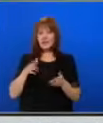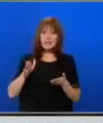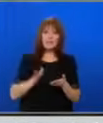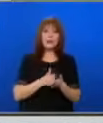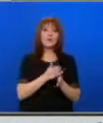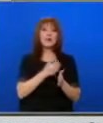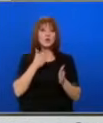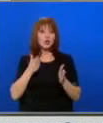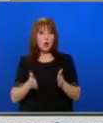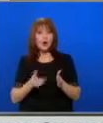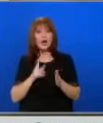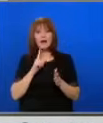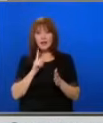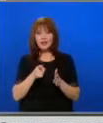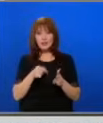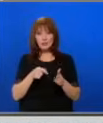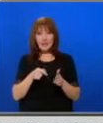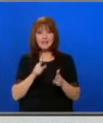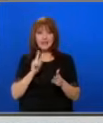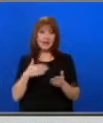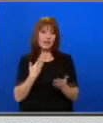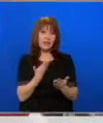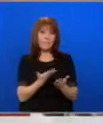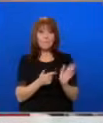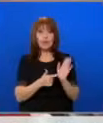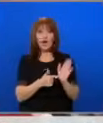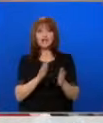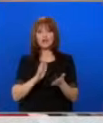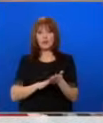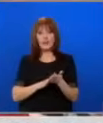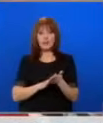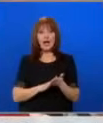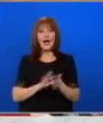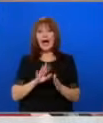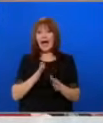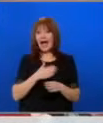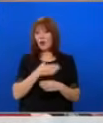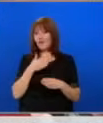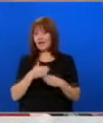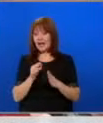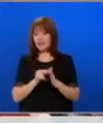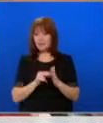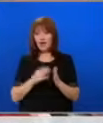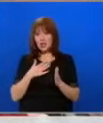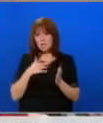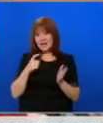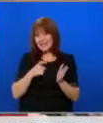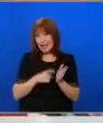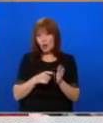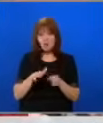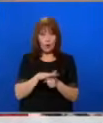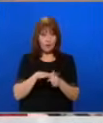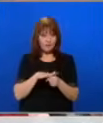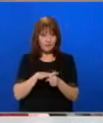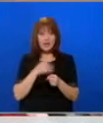областният управител е трябвало да предостави документи, а това не е направено. Ако в крайна сметка има законово основание, на